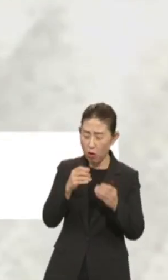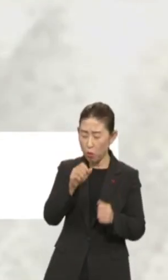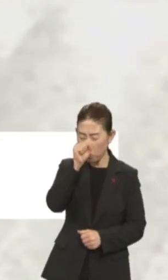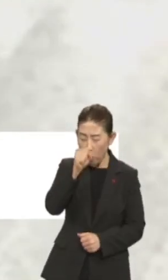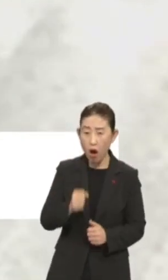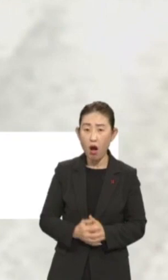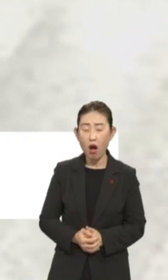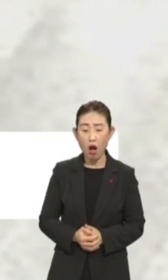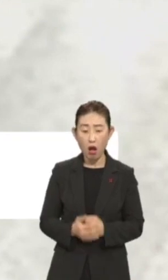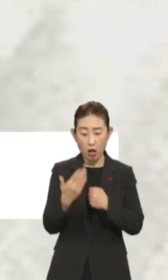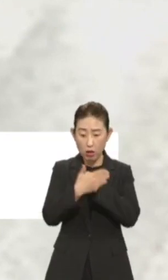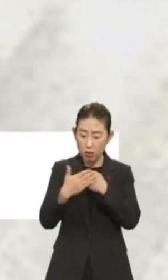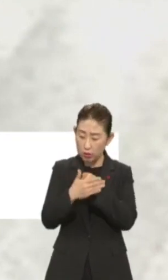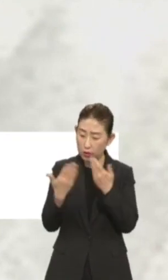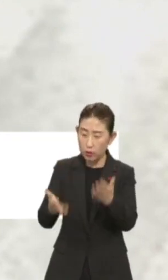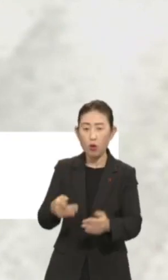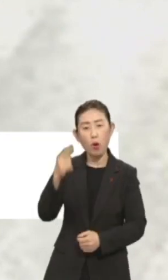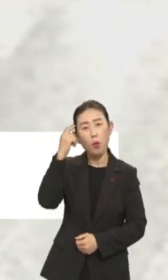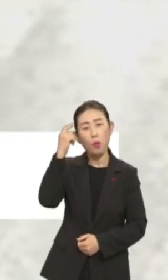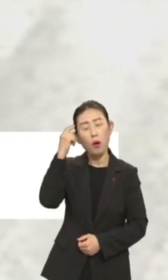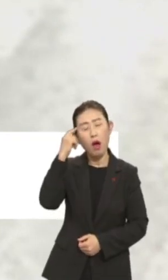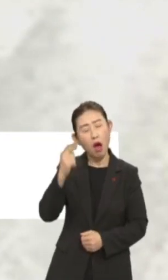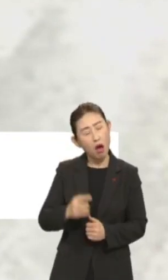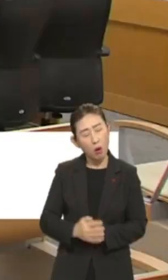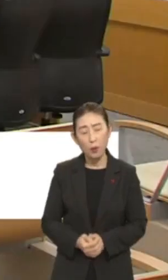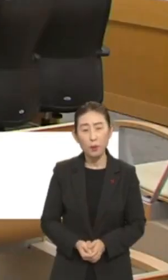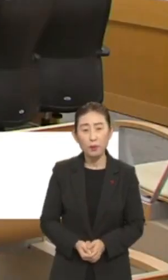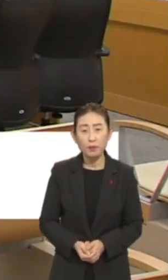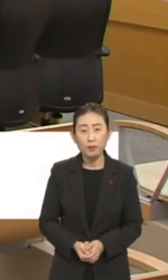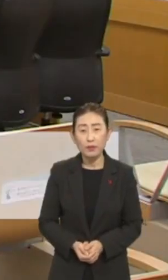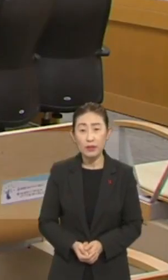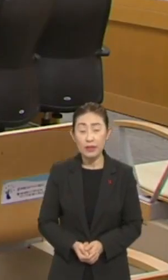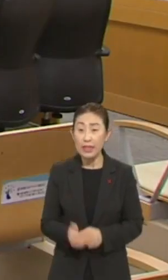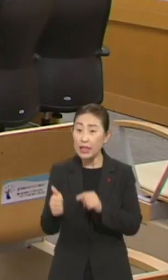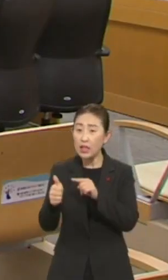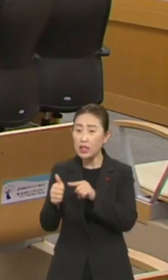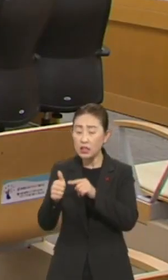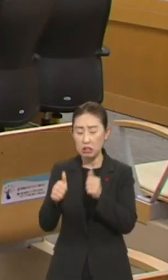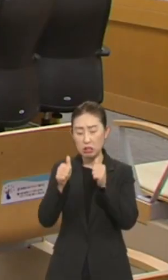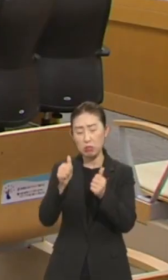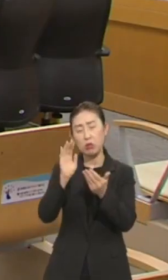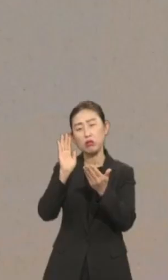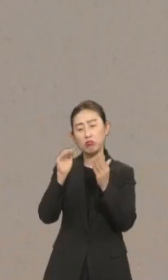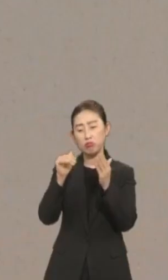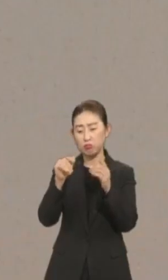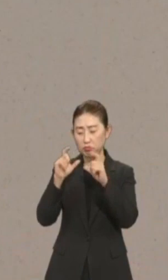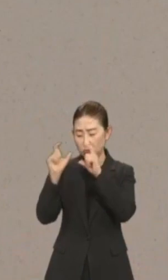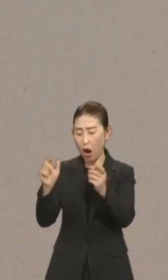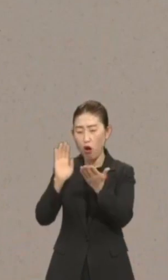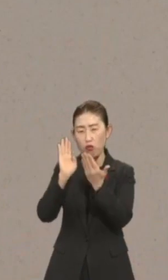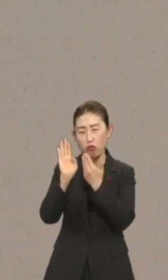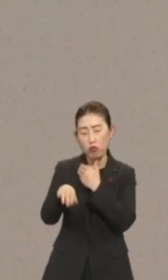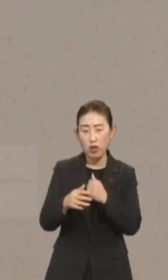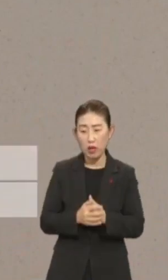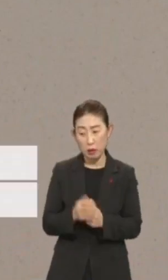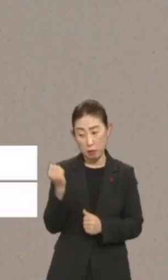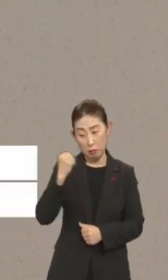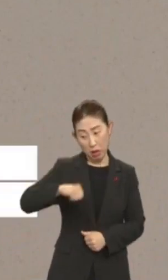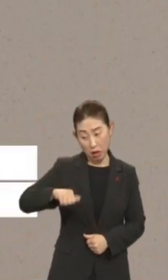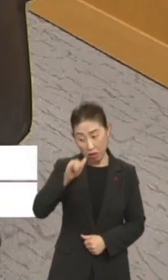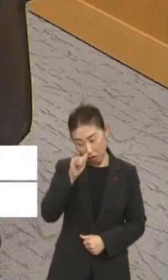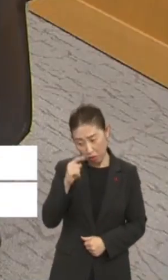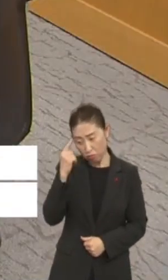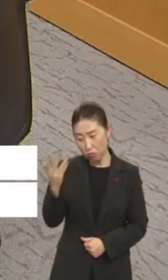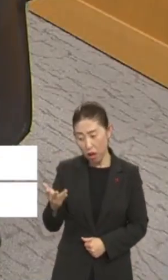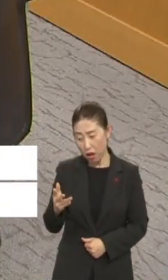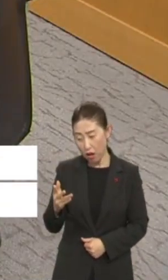근데 지금 집행 유로 나와 있는 거 자체는는 재판 후 판결 불복 여부 등을 묻는 질문에